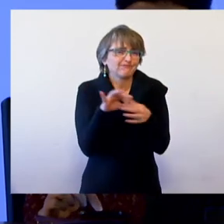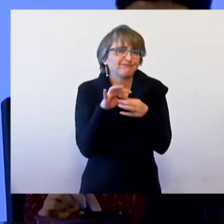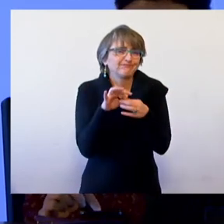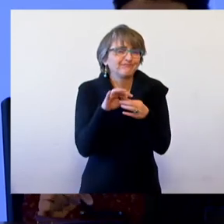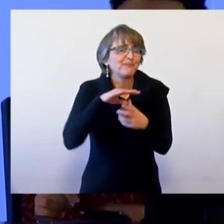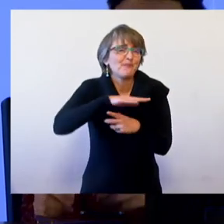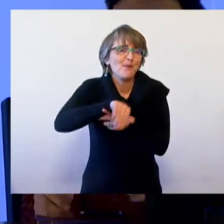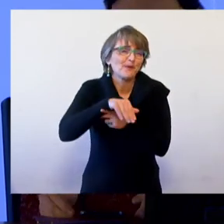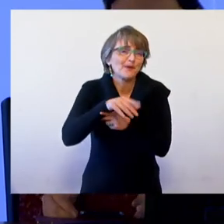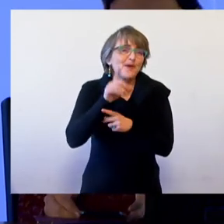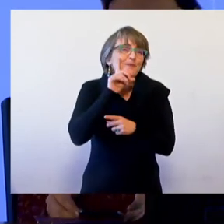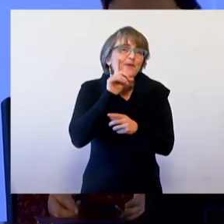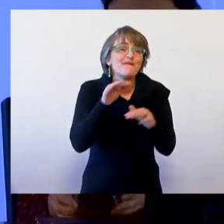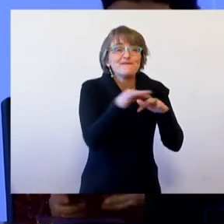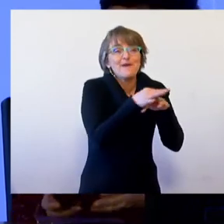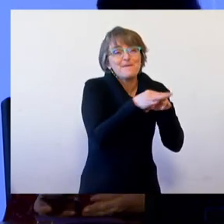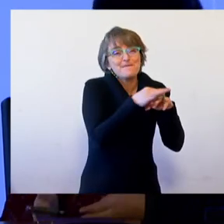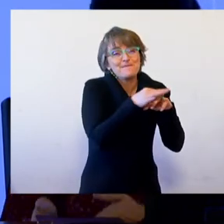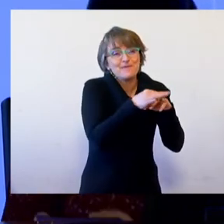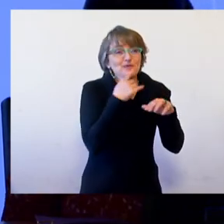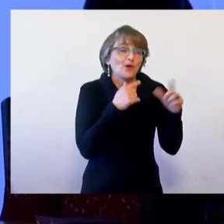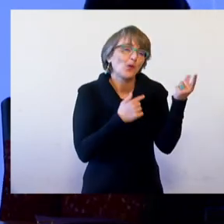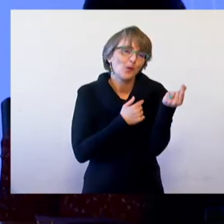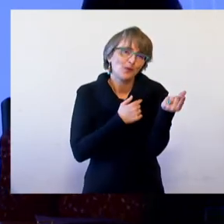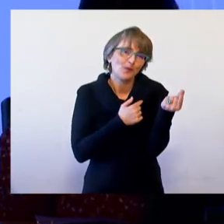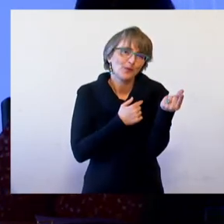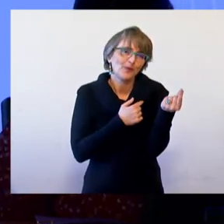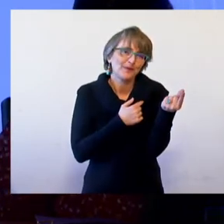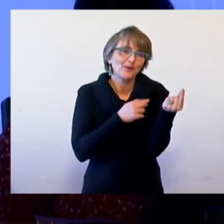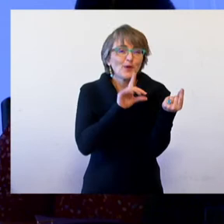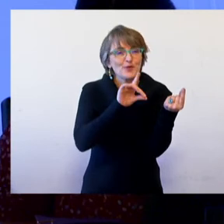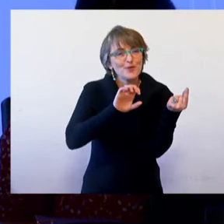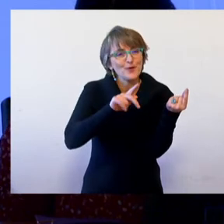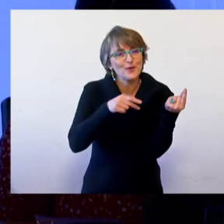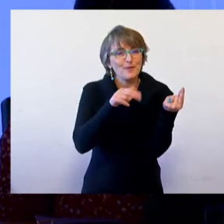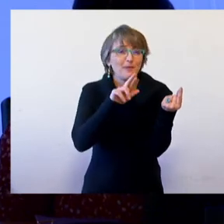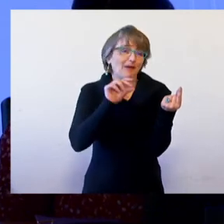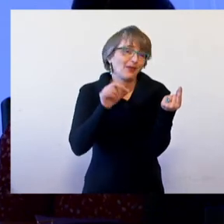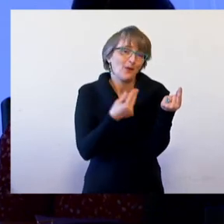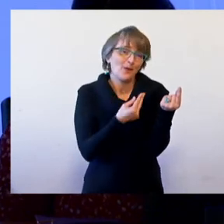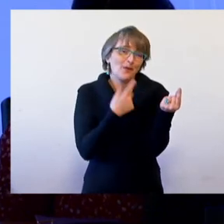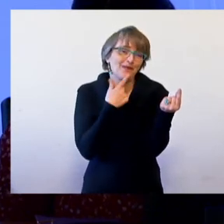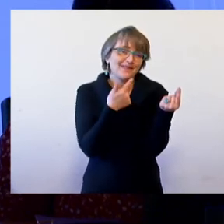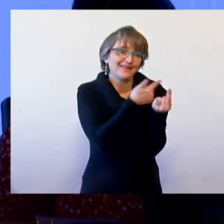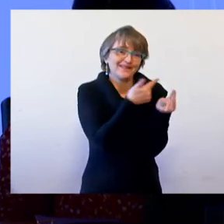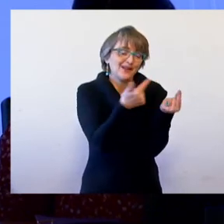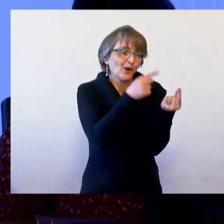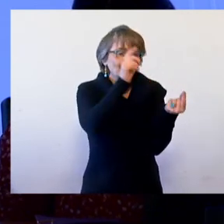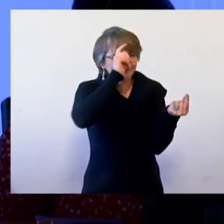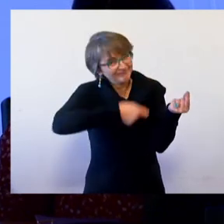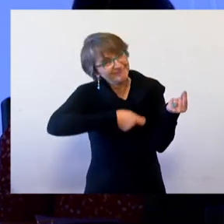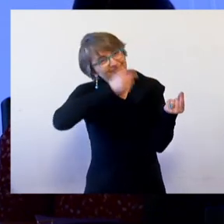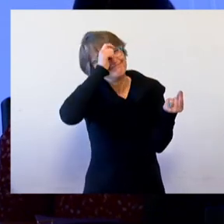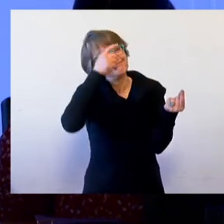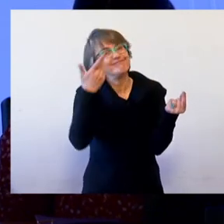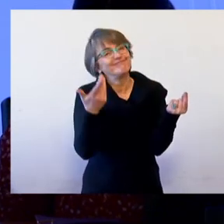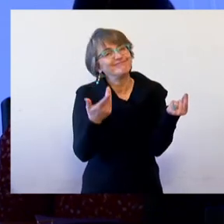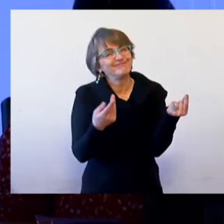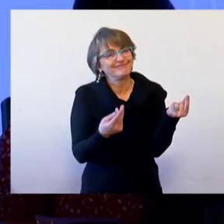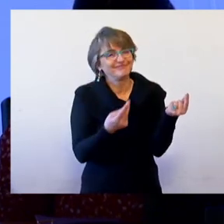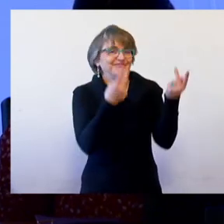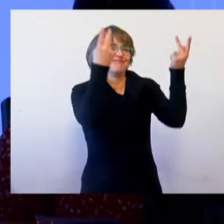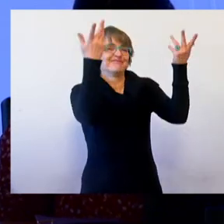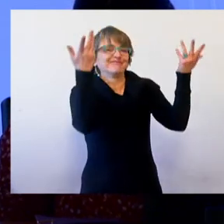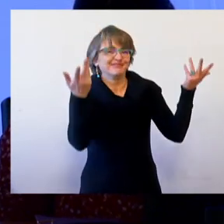par son épouse, parce qu'en fait c'est le couple Depardon qui est clairement à l'honneur. Et donc voilà,